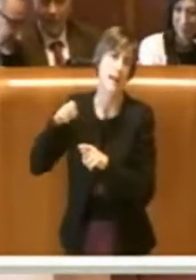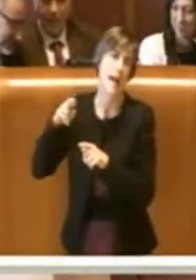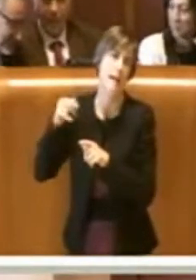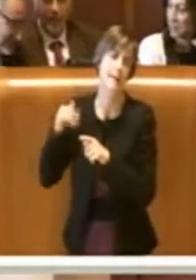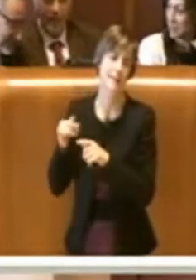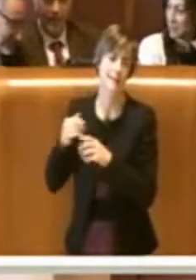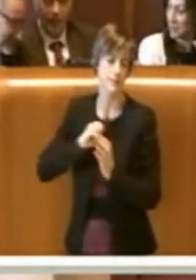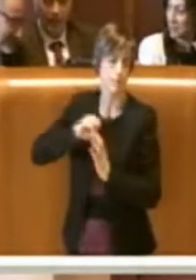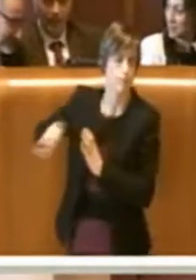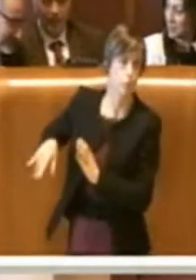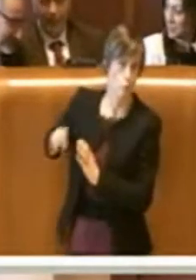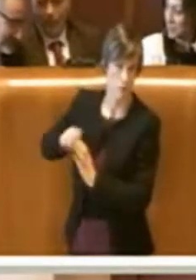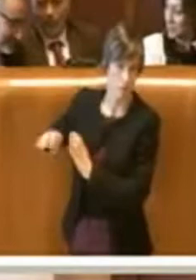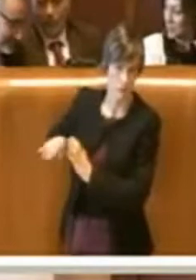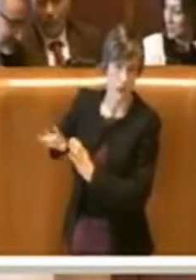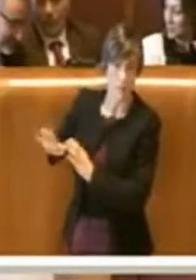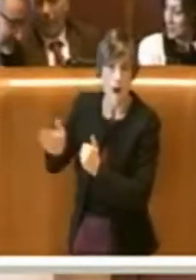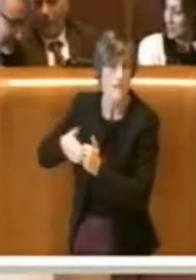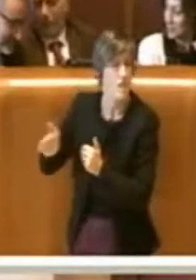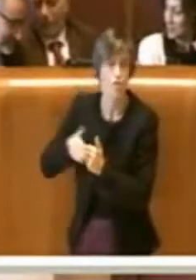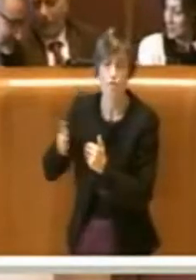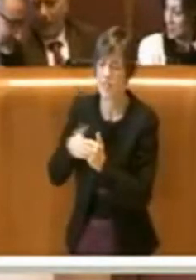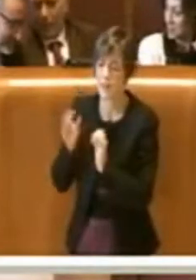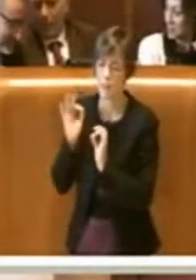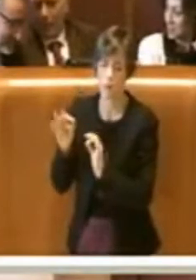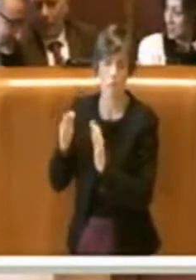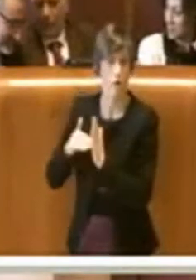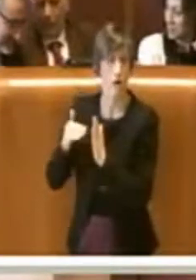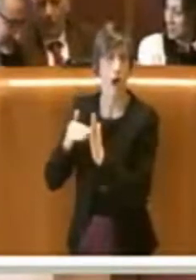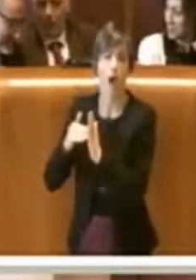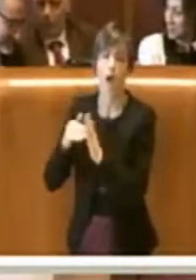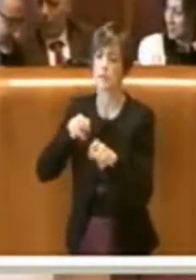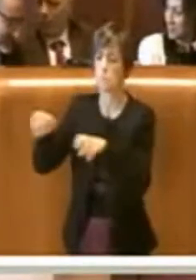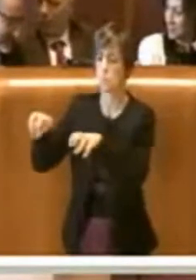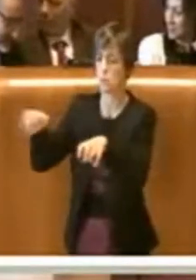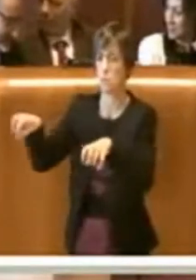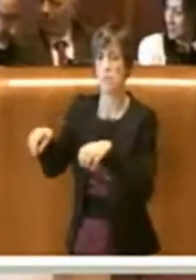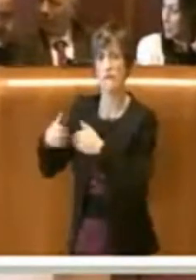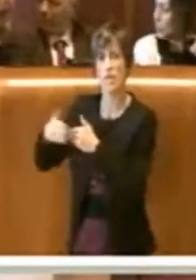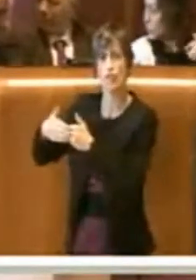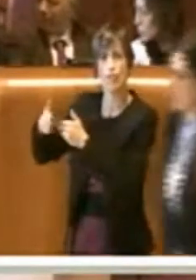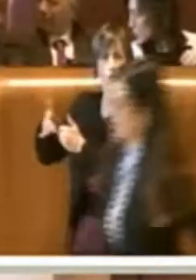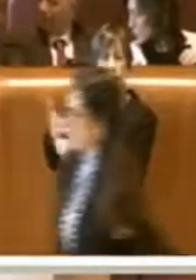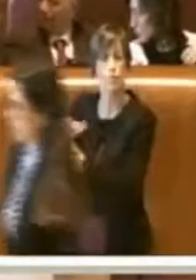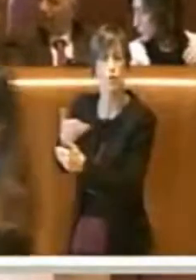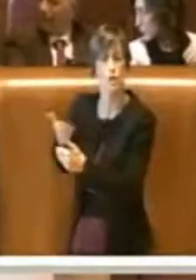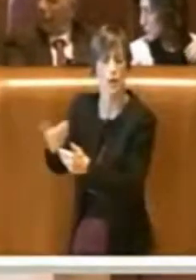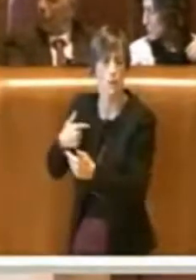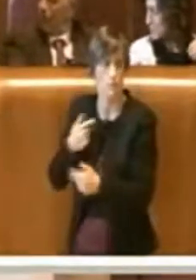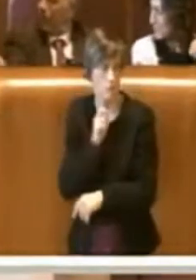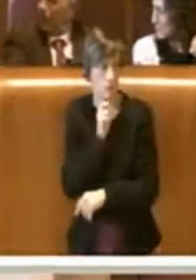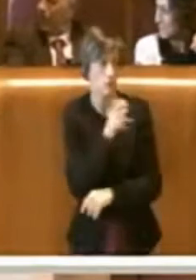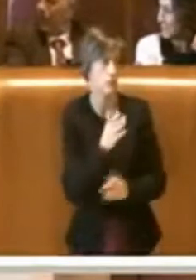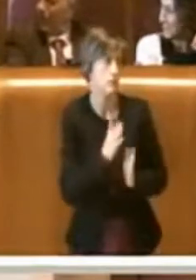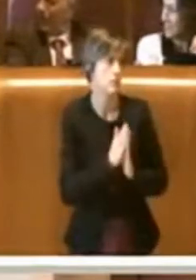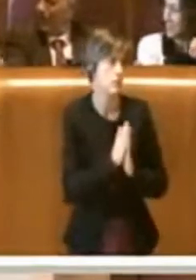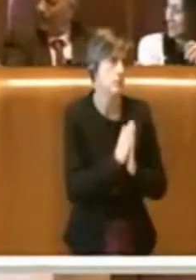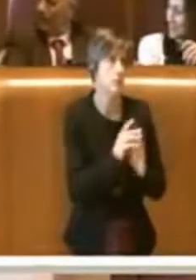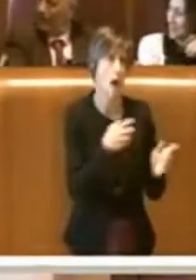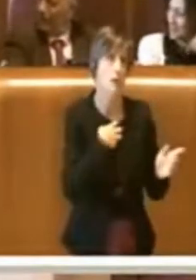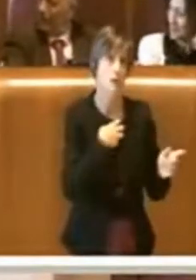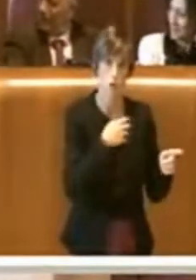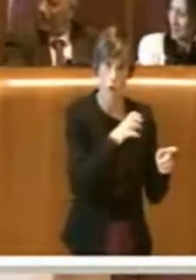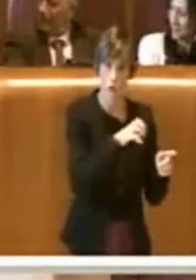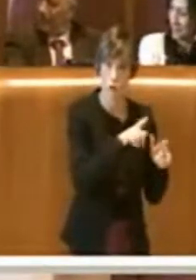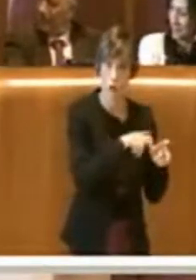case sparse e centri abitati. Quindi io dico alla persona della Regione Lazio che stanno